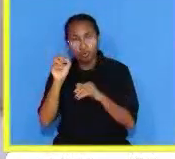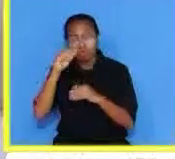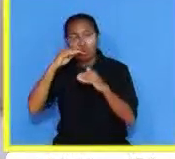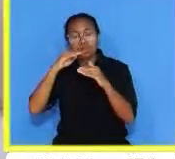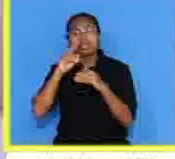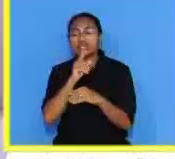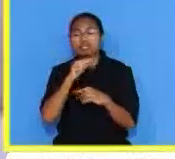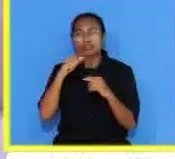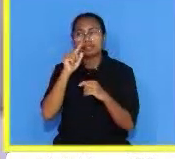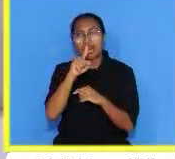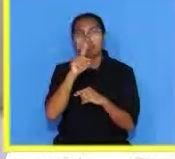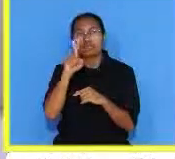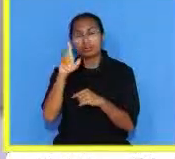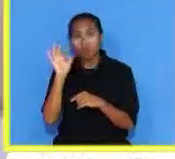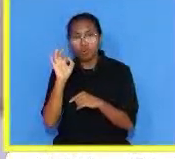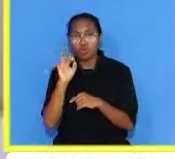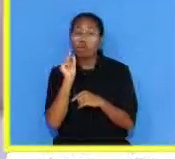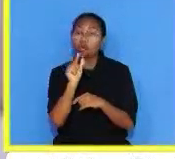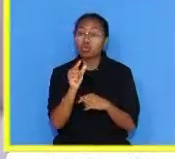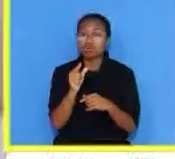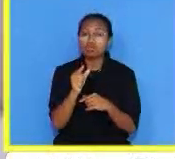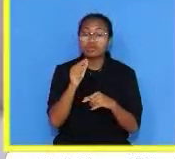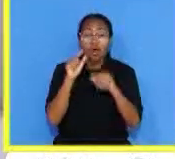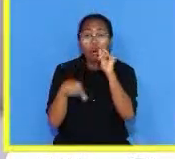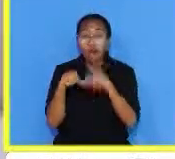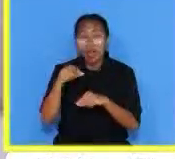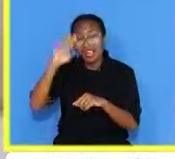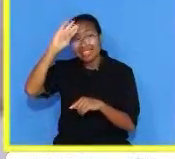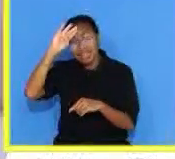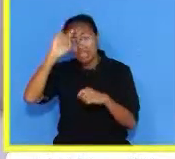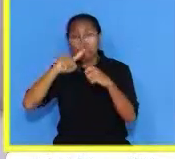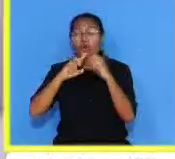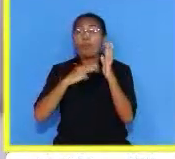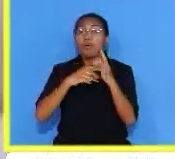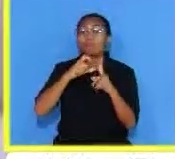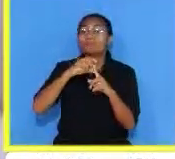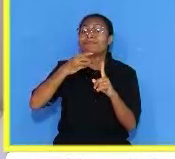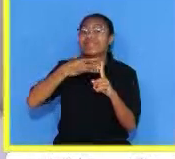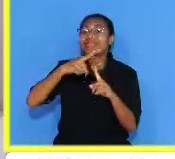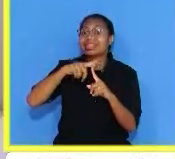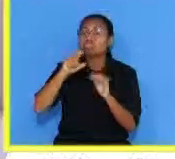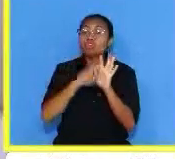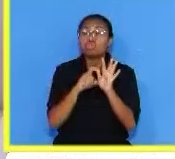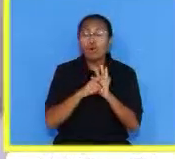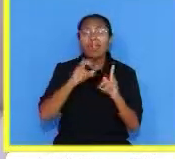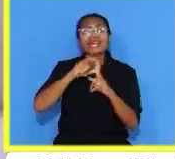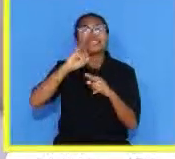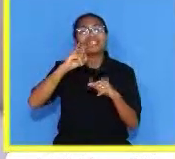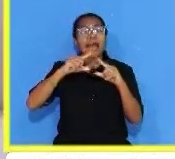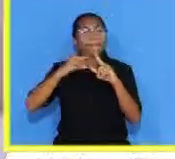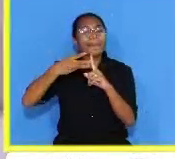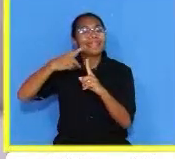180/110. Kemudian untuk penderita-penderita komorbid, misalnya diabetes mellitus dan